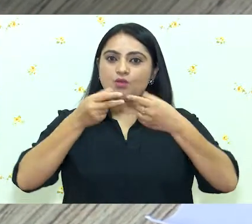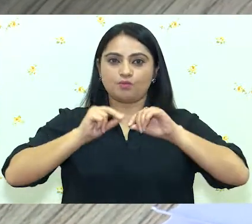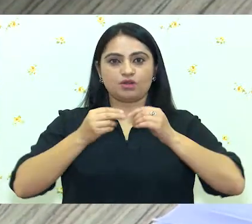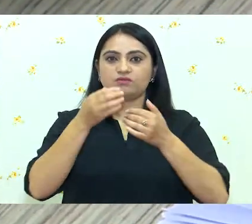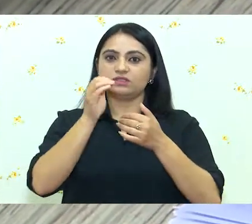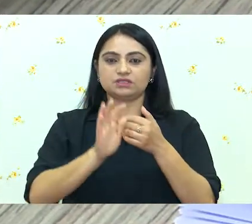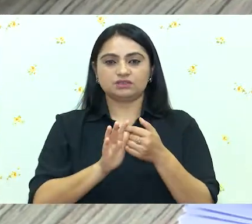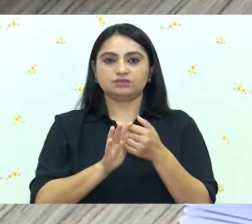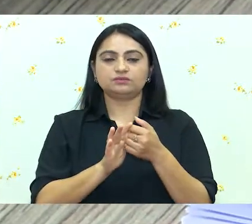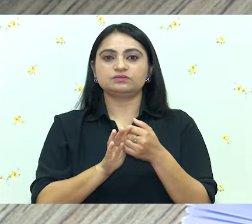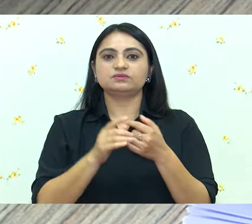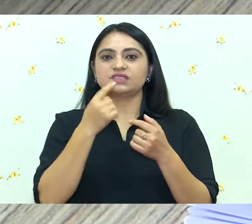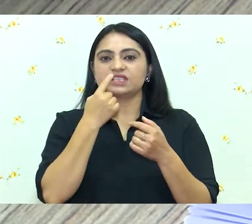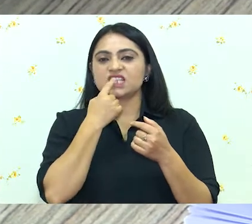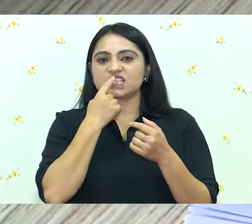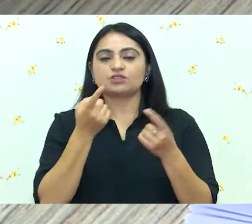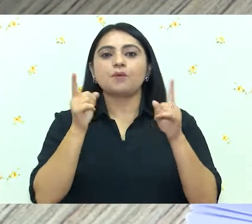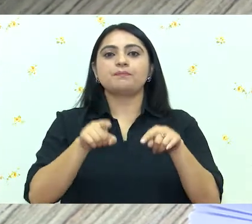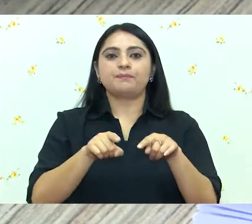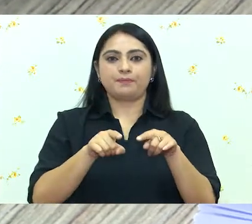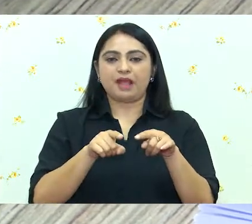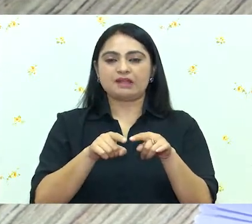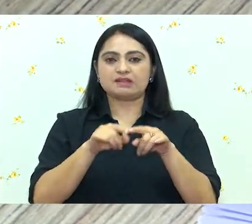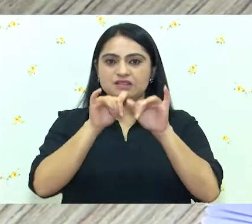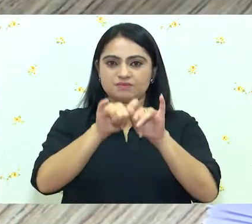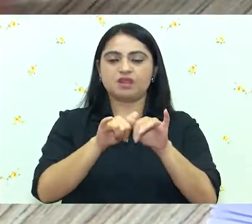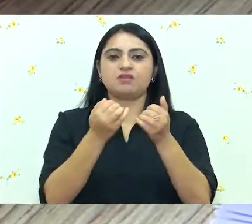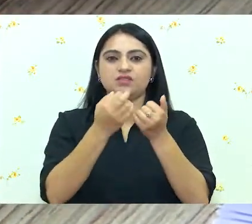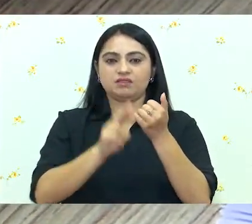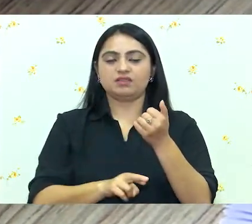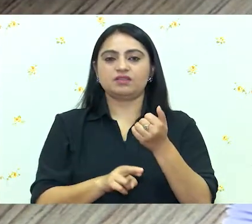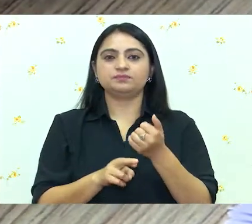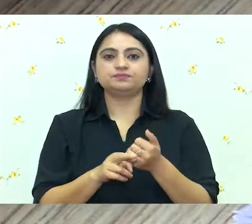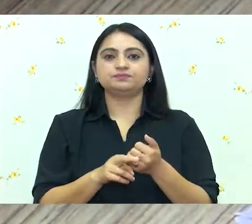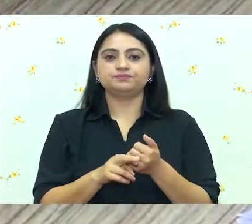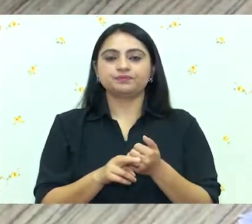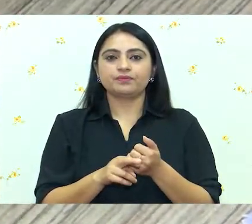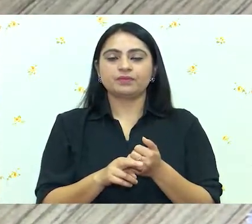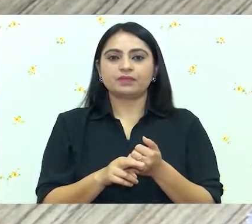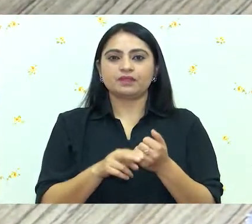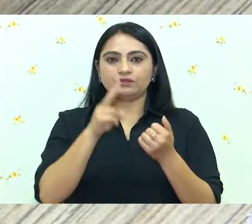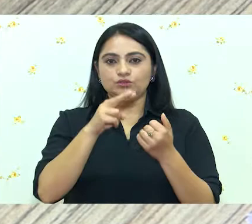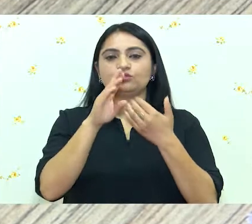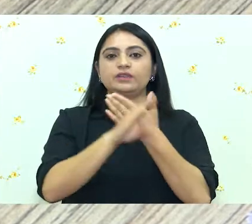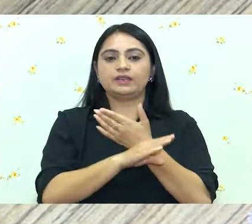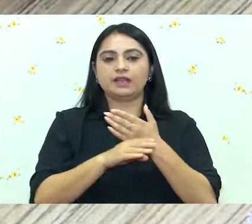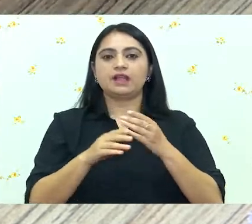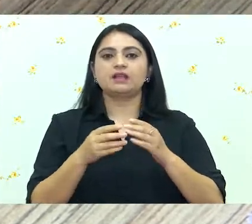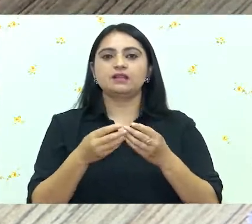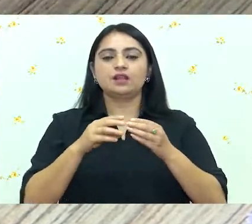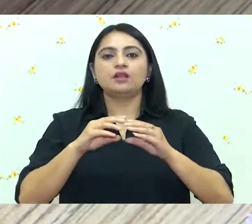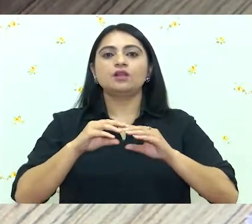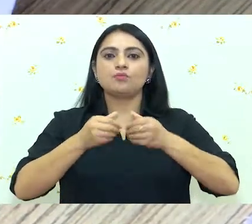यसरी माथिबाट सेतो भाग यहाँसम्म पर्ने गरी ल्याउँ। अब यसरी चाहिँ पट्याउँदाखेरिमा हाम्रो